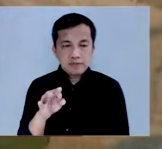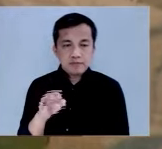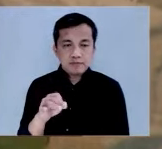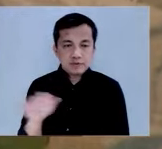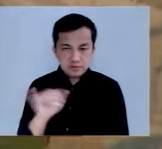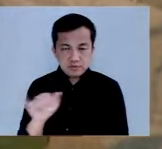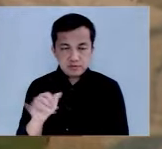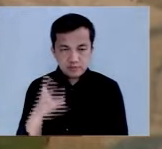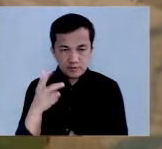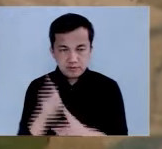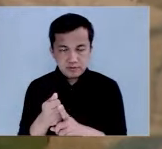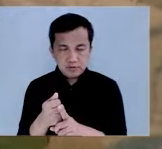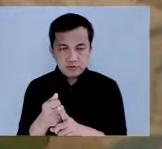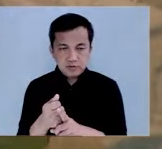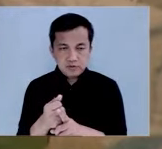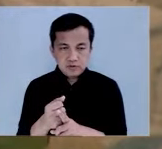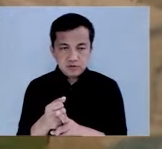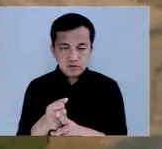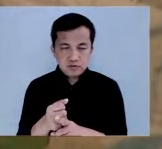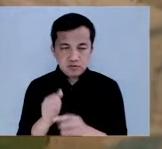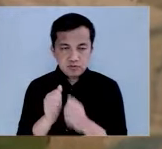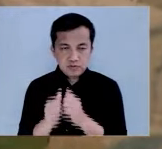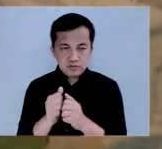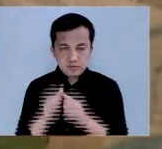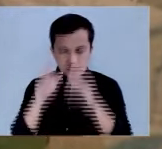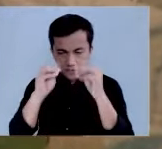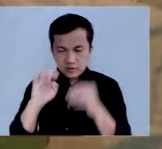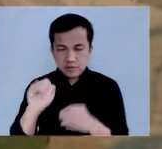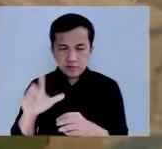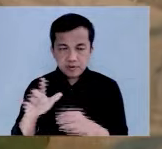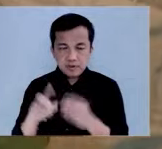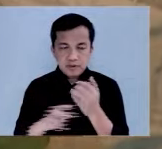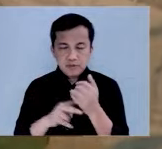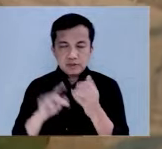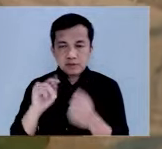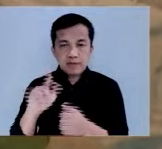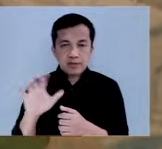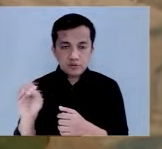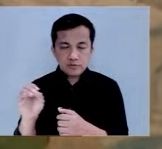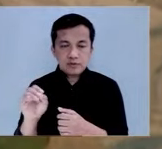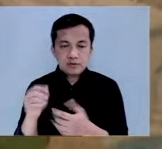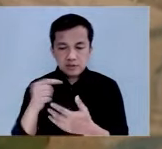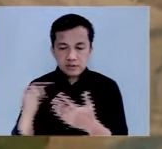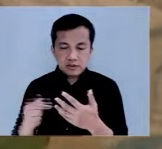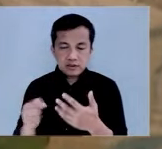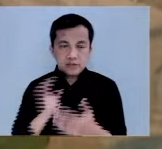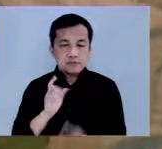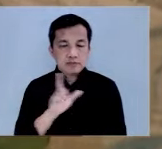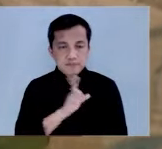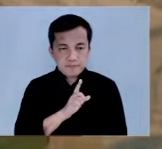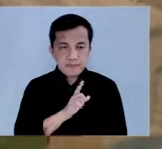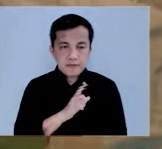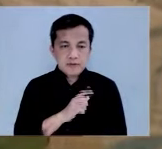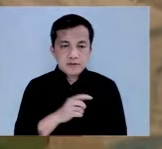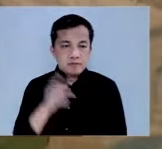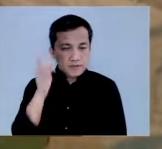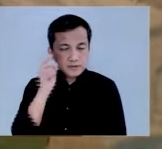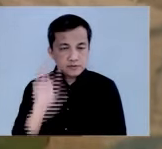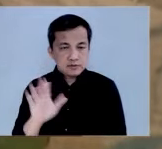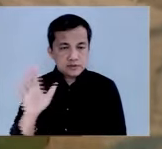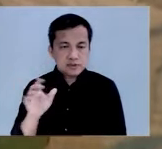maaapektuhan ah sila meaning sila Mayor kapil sina Vice Mayor Tamayo and the rest of the council maririnig din naman natin sa kanila